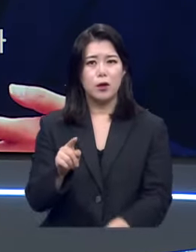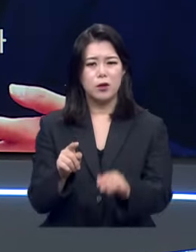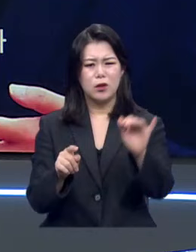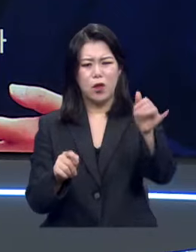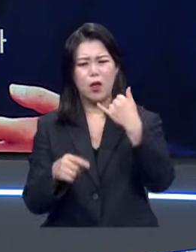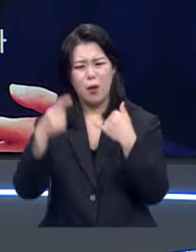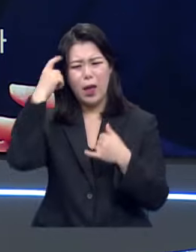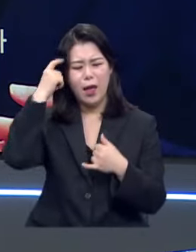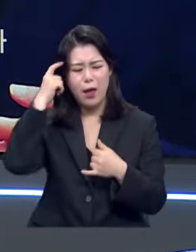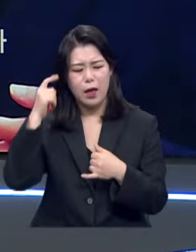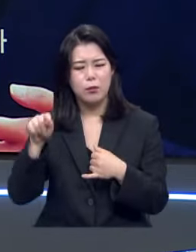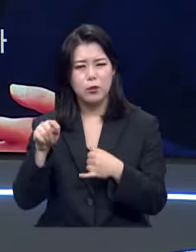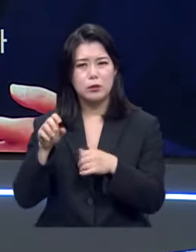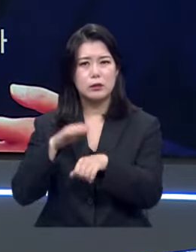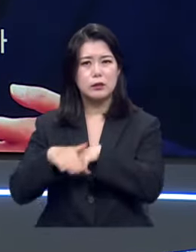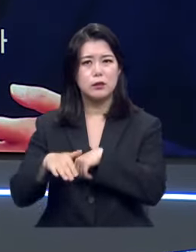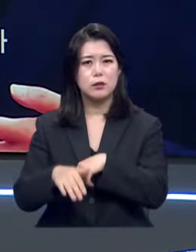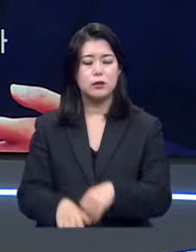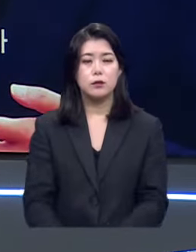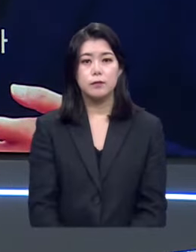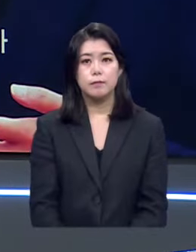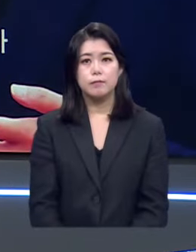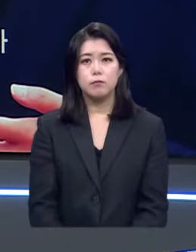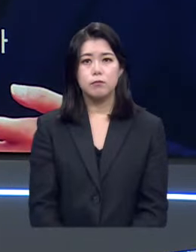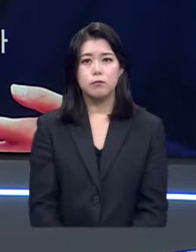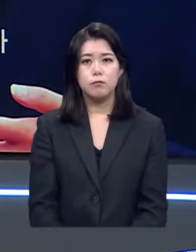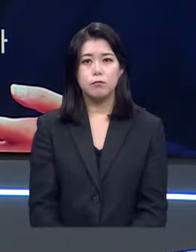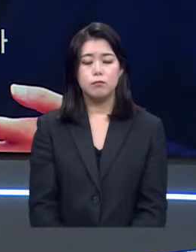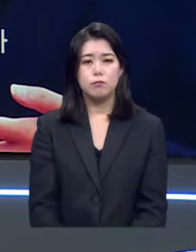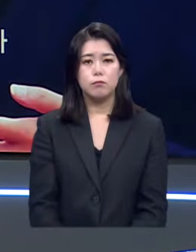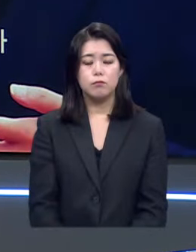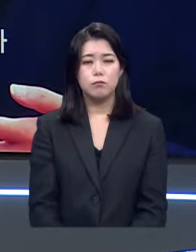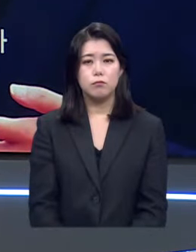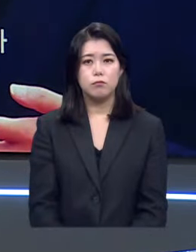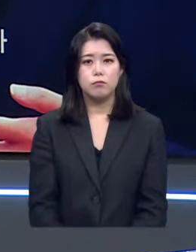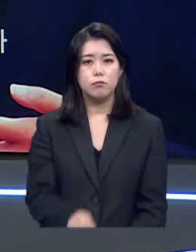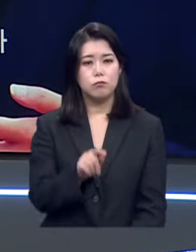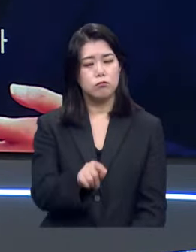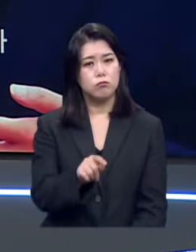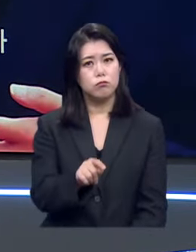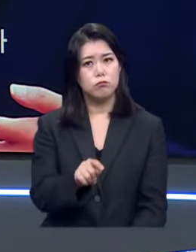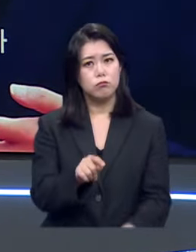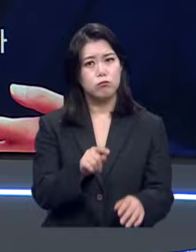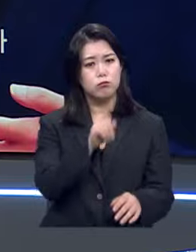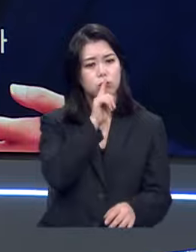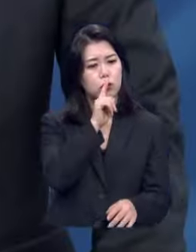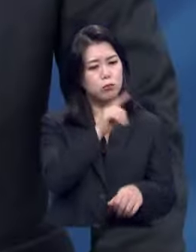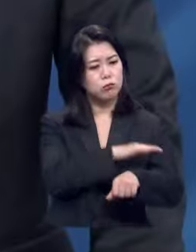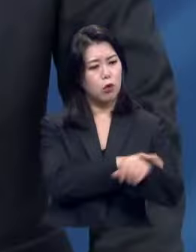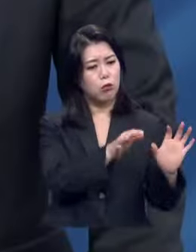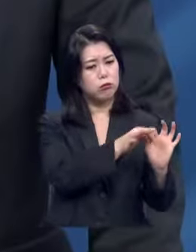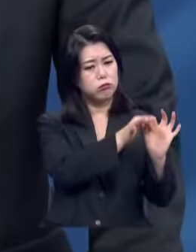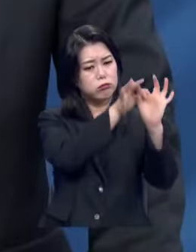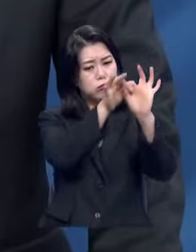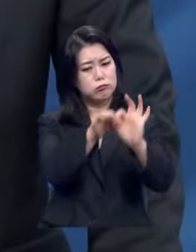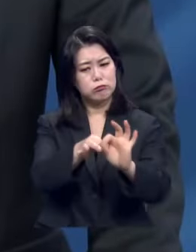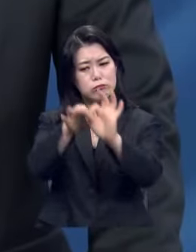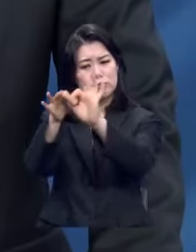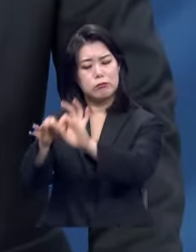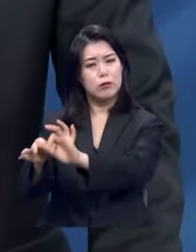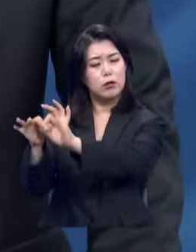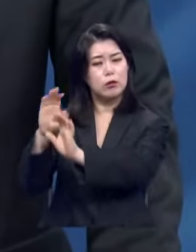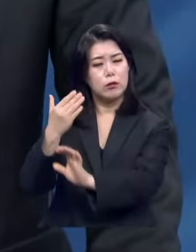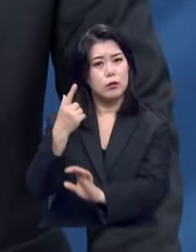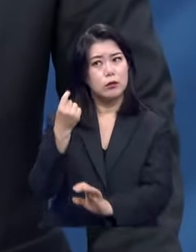만들었어 뭐 이런 얘기를 했다면 이렇게 보면 대변이 님 약간 이게 얘기가 요렇게 또 또 연결이 되네 싶기도